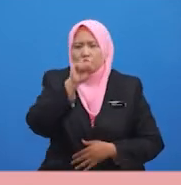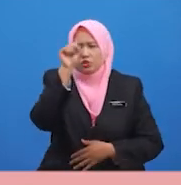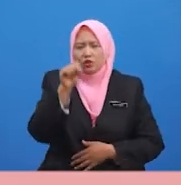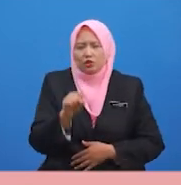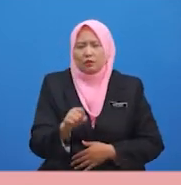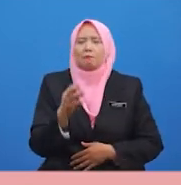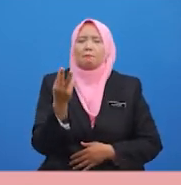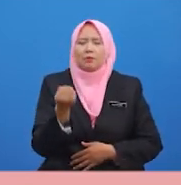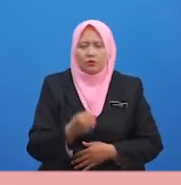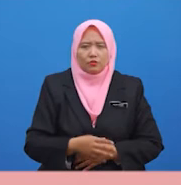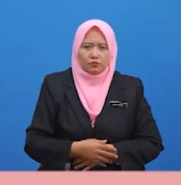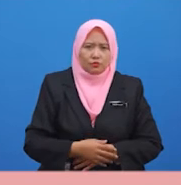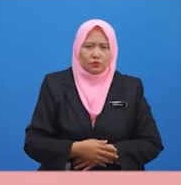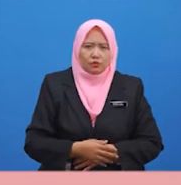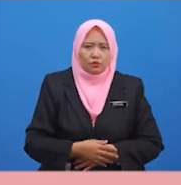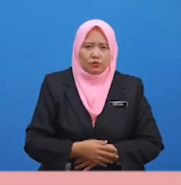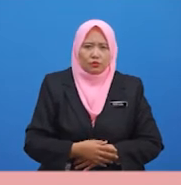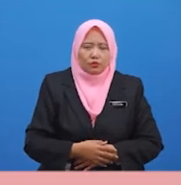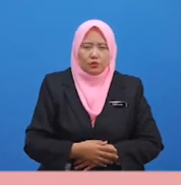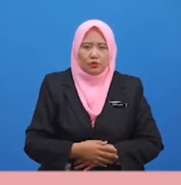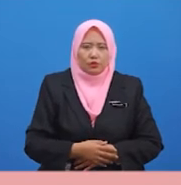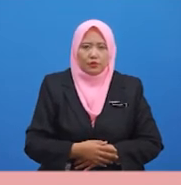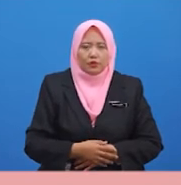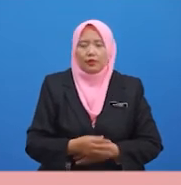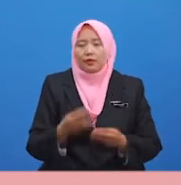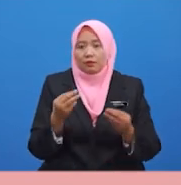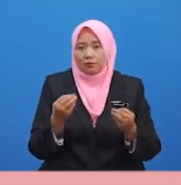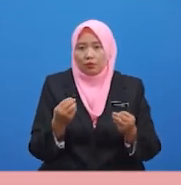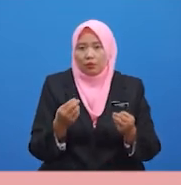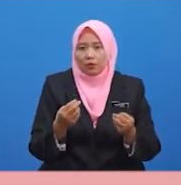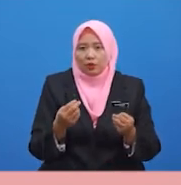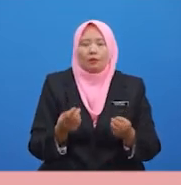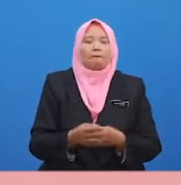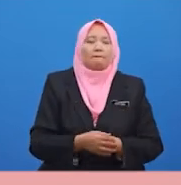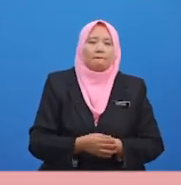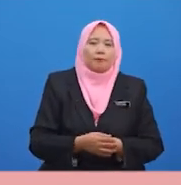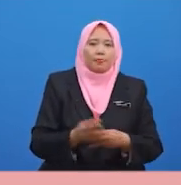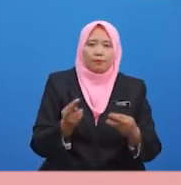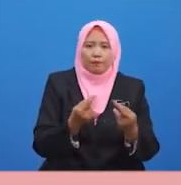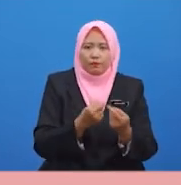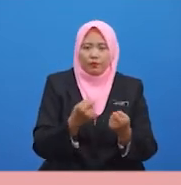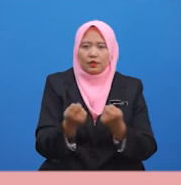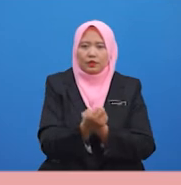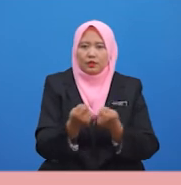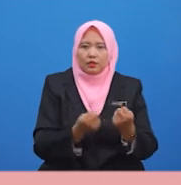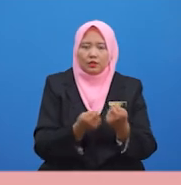Sebelum menjawab, perhatikan dan fahami stimulus serta kehendak